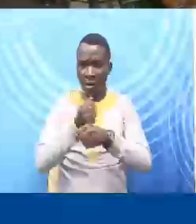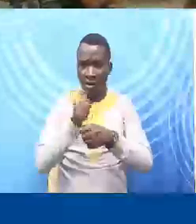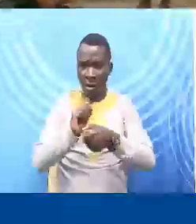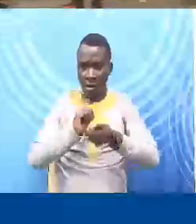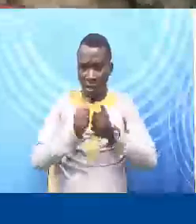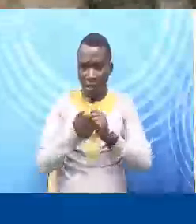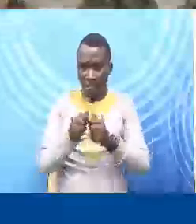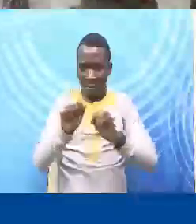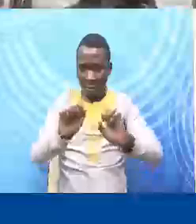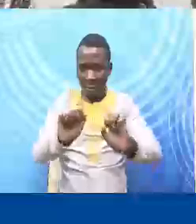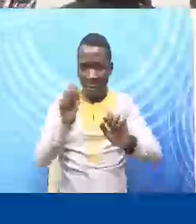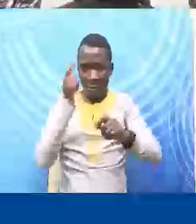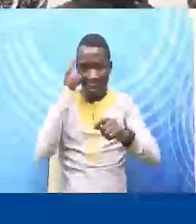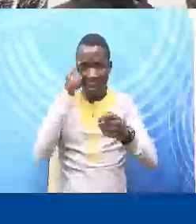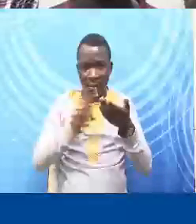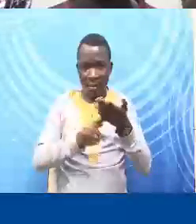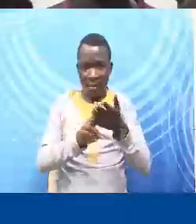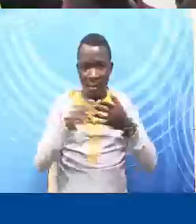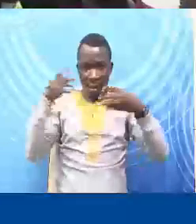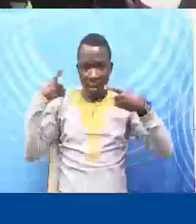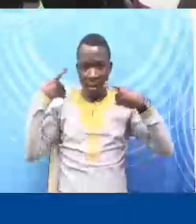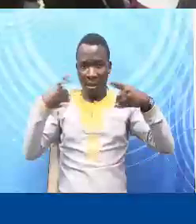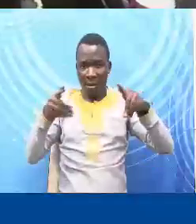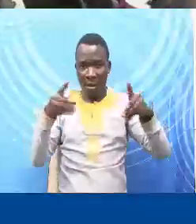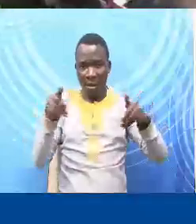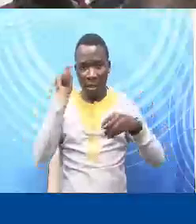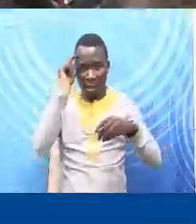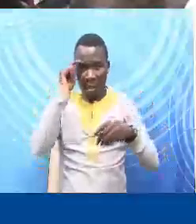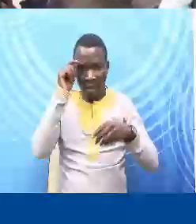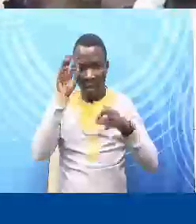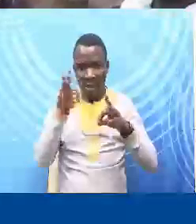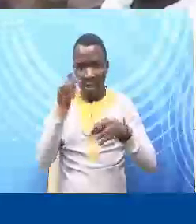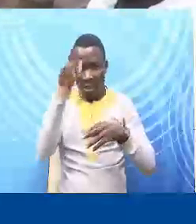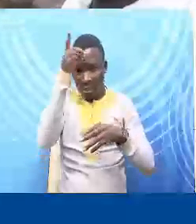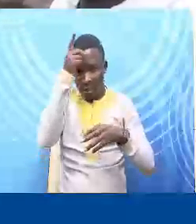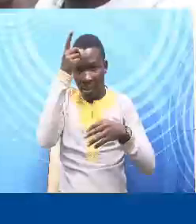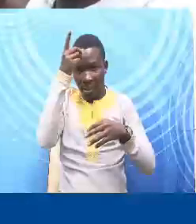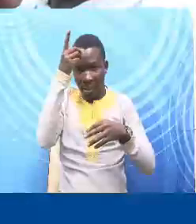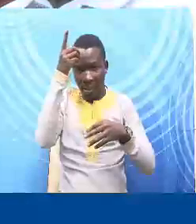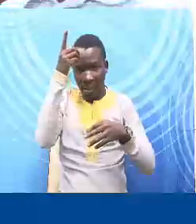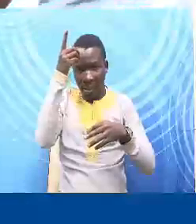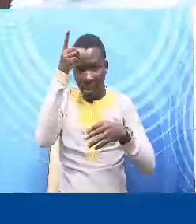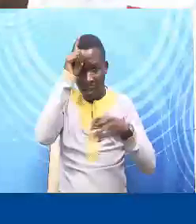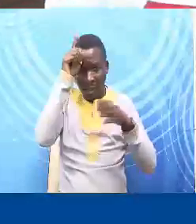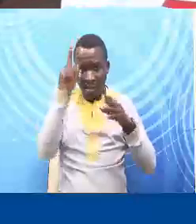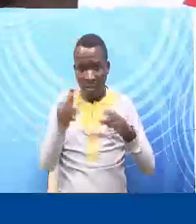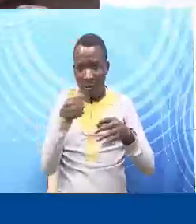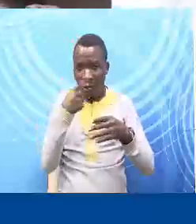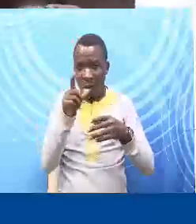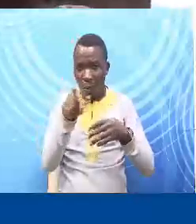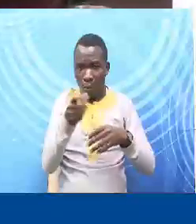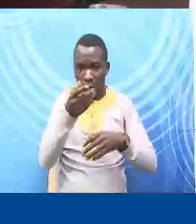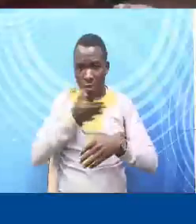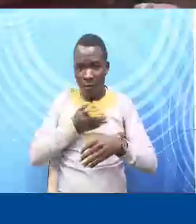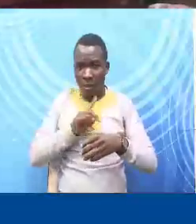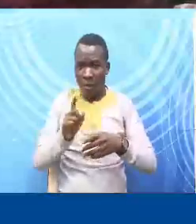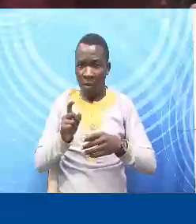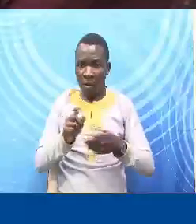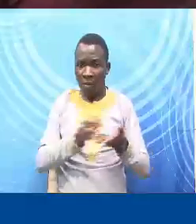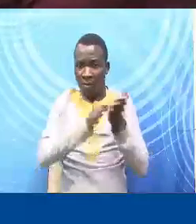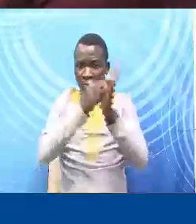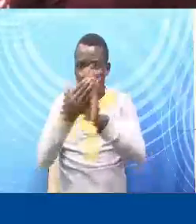akoreshwa n'amadayimoni gusa izi mpano icyo abaturage banenga ni uko abazifite muri bo badashobora kuziragura urubyaro